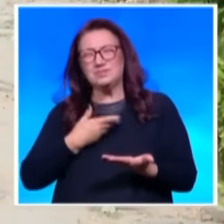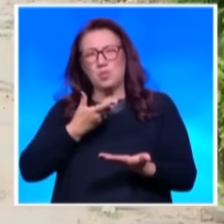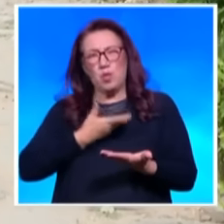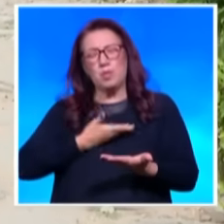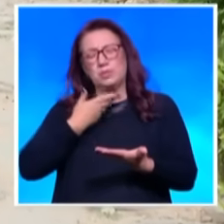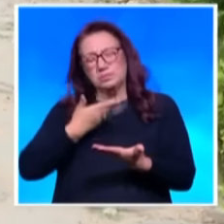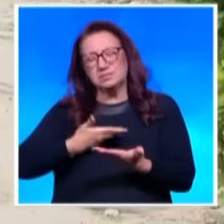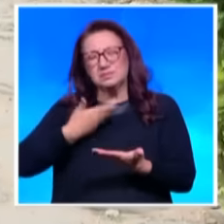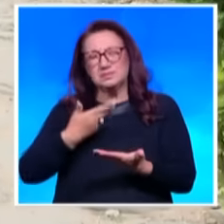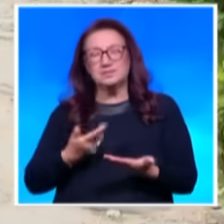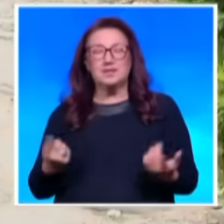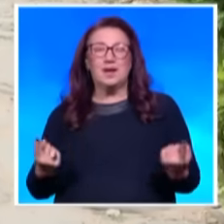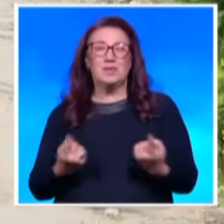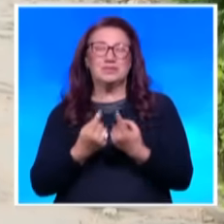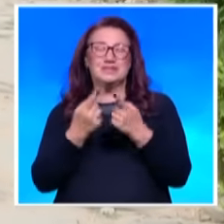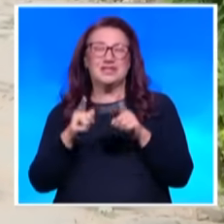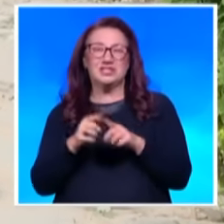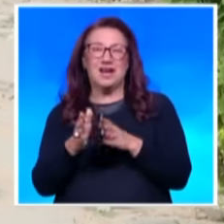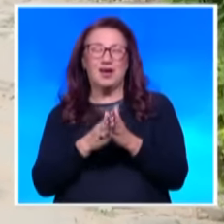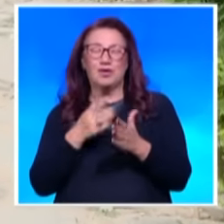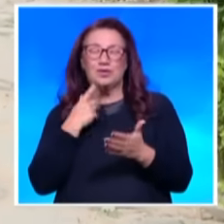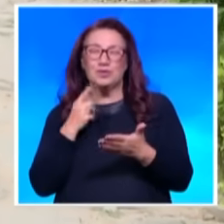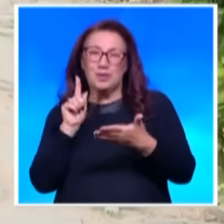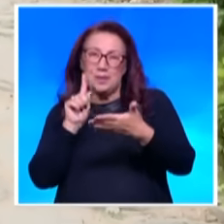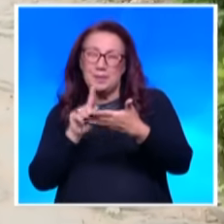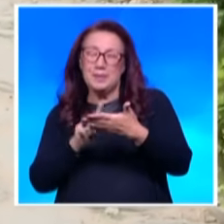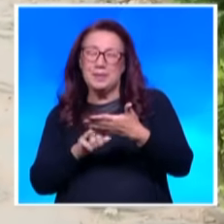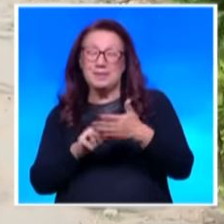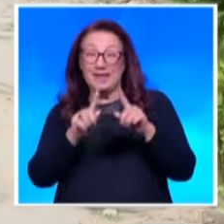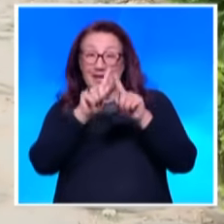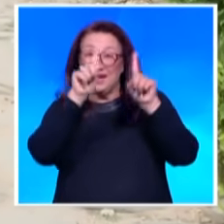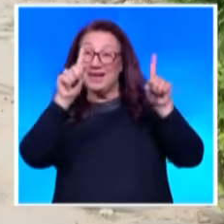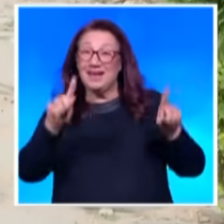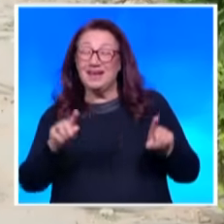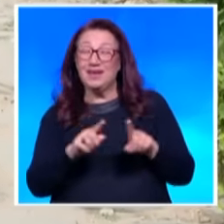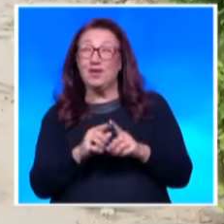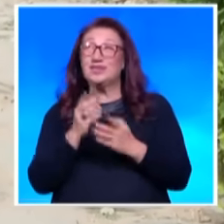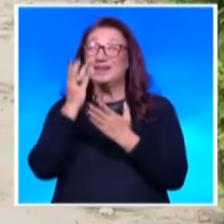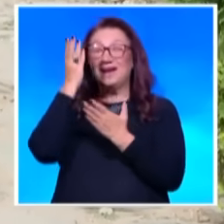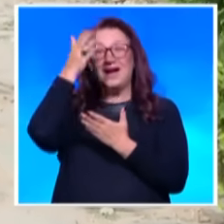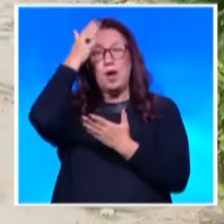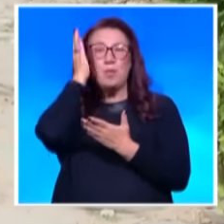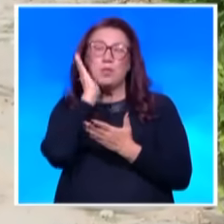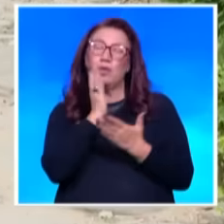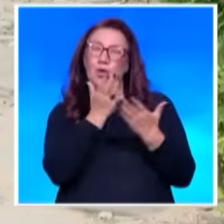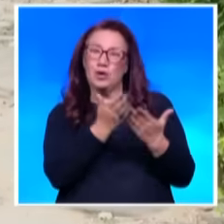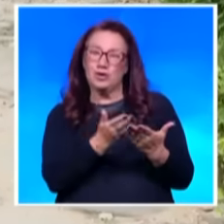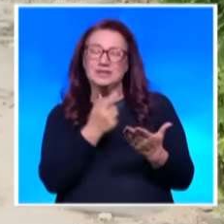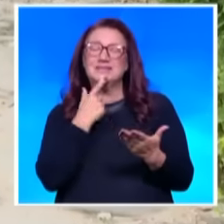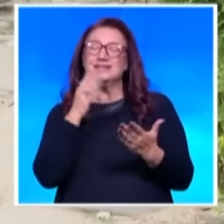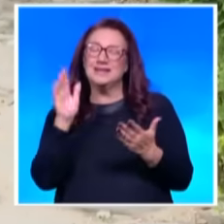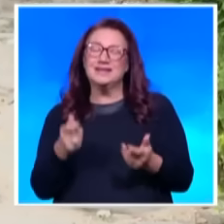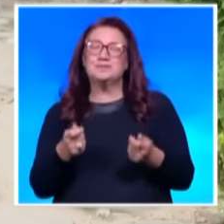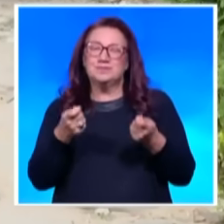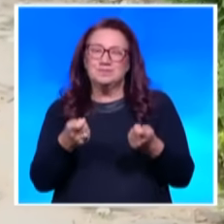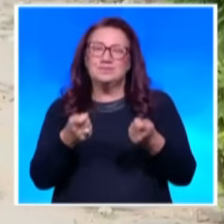дошли да се докоснат до чудотворната икона на Богородица, която по традиция беше изнесена и с лития понесена към мястото